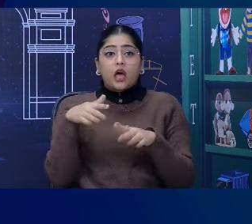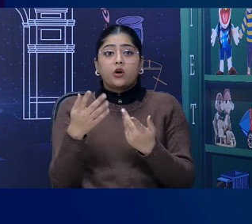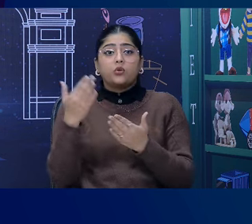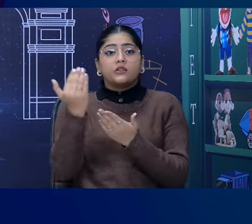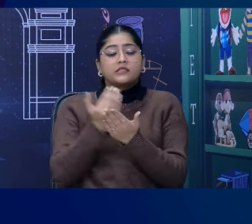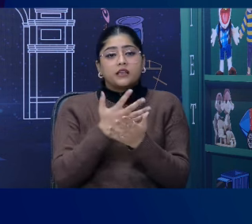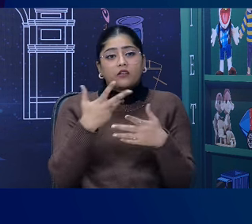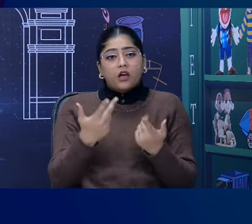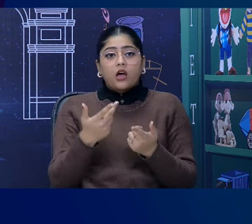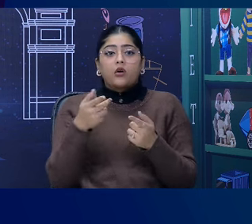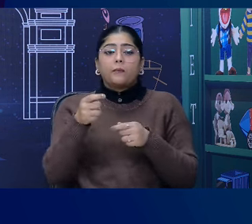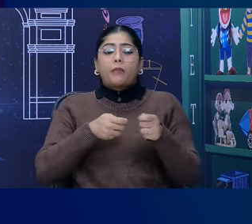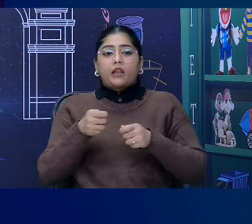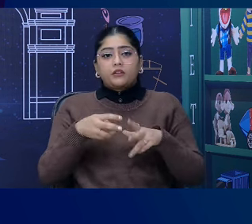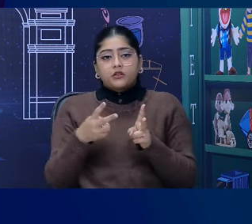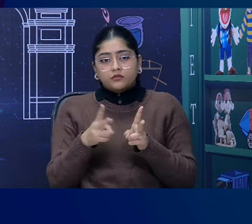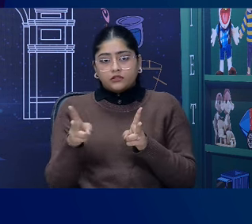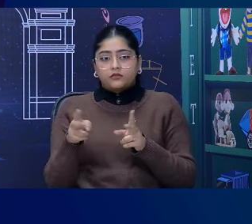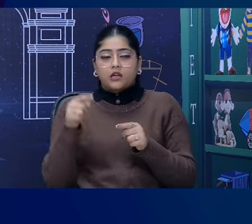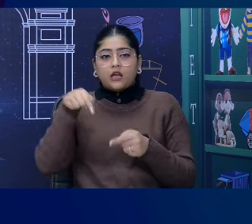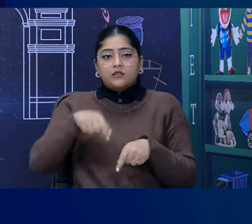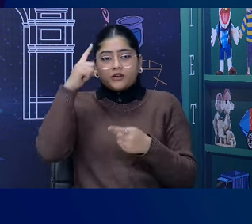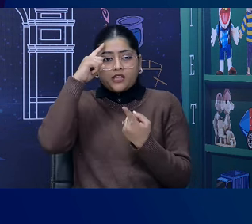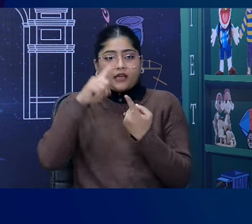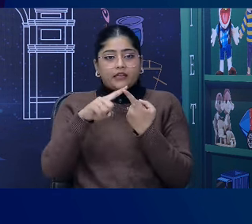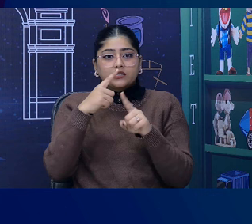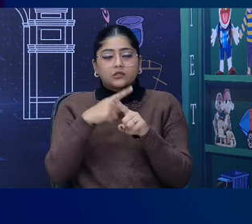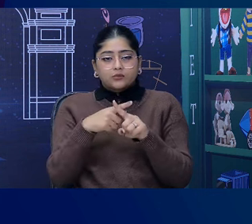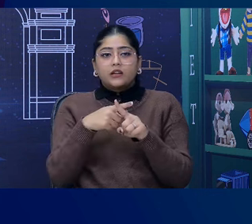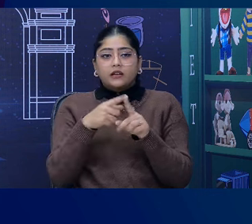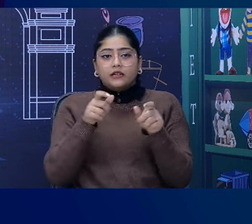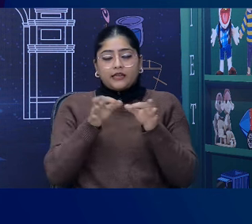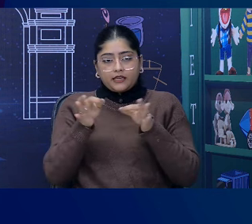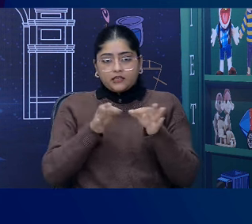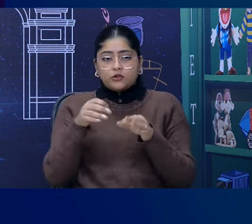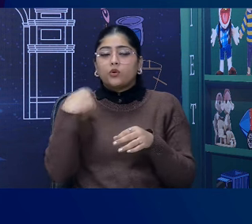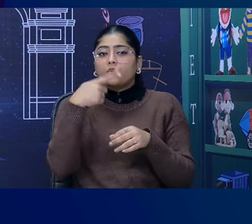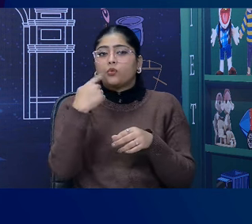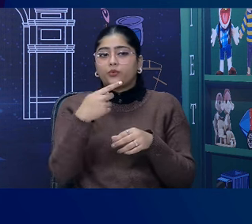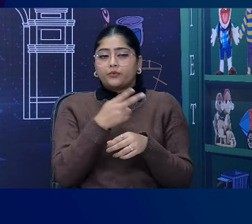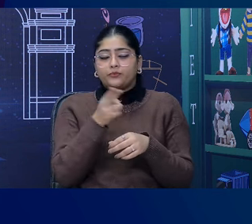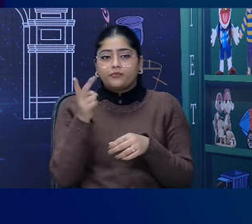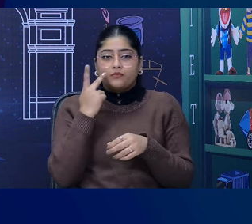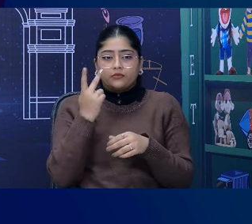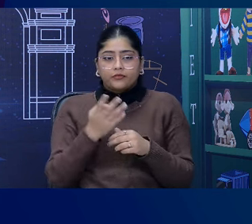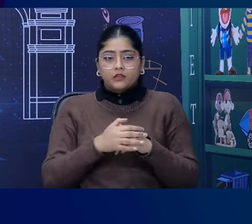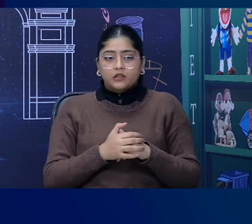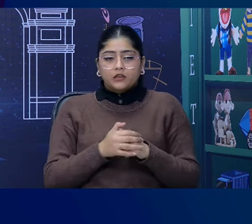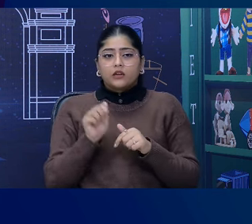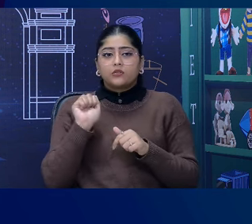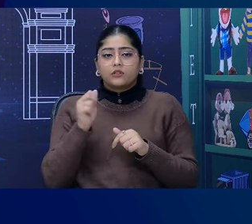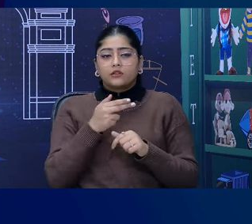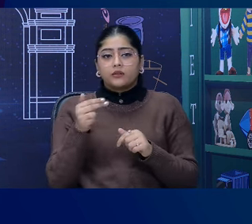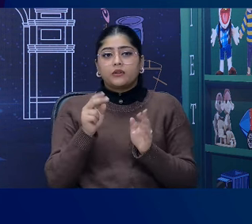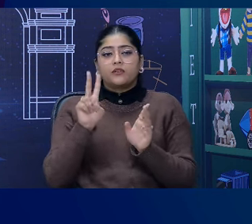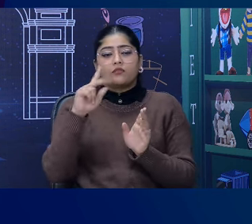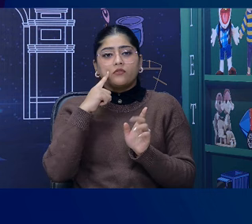मैनेज कर सकते हैं आपको बताएंगे हमारे एक्सपर्ट जो हमारे साथ स्टूडियो में मौजूद हैं तो चलिए उनसे परिचय लेते हैं आप है मिस